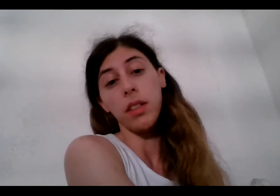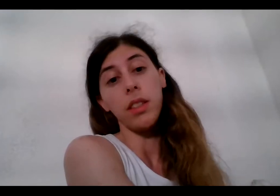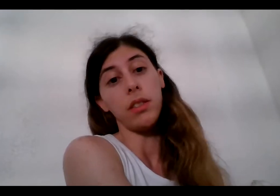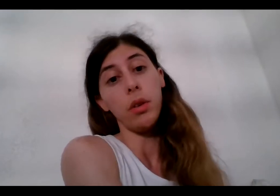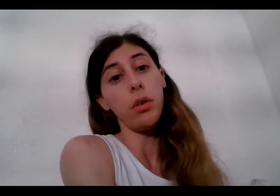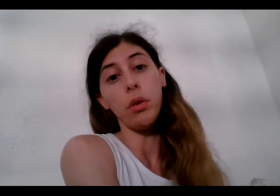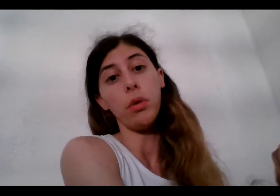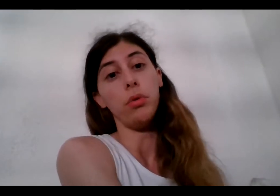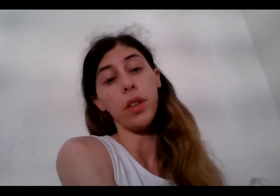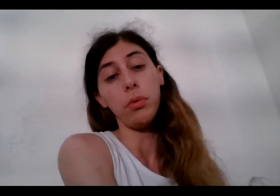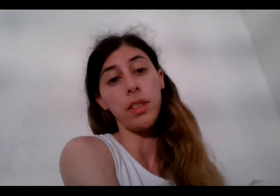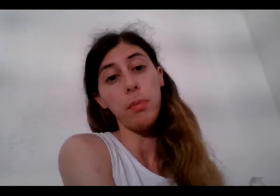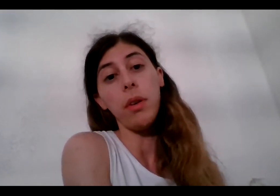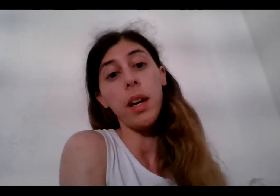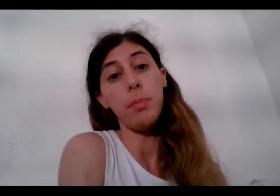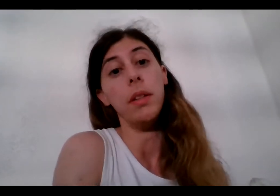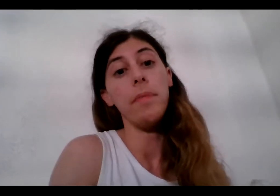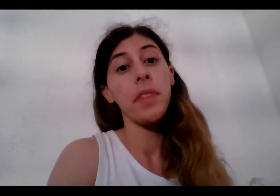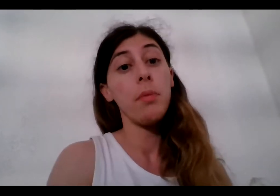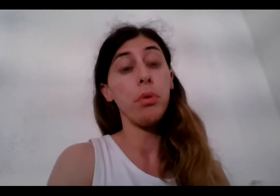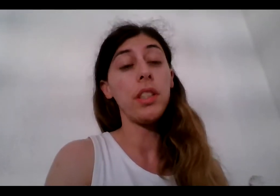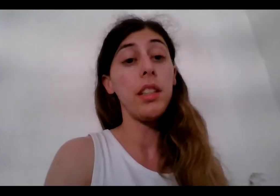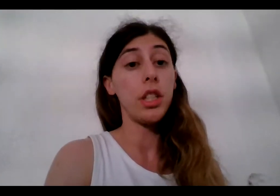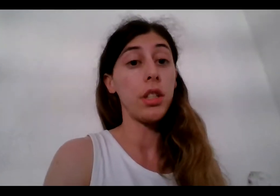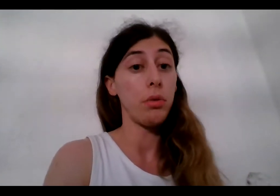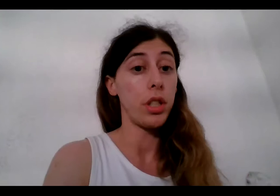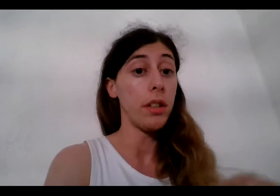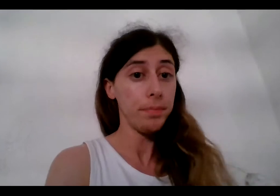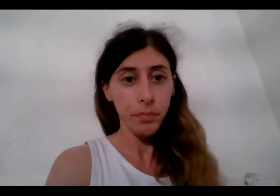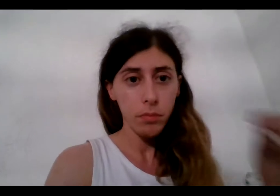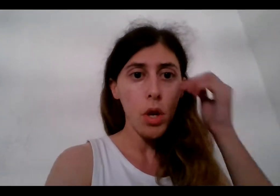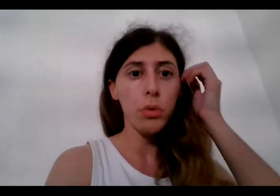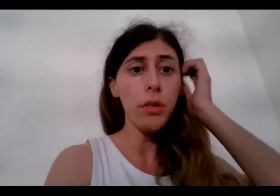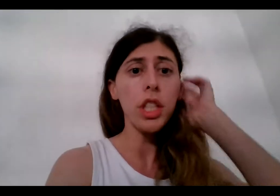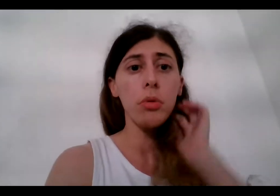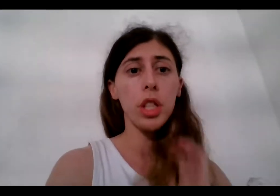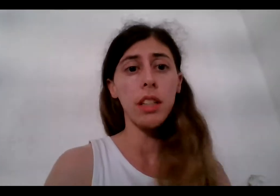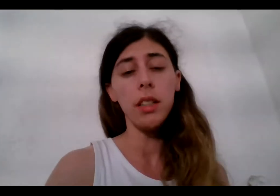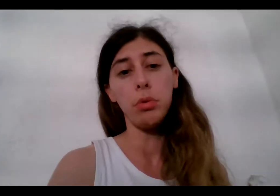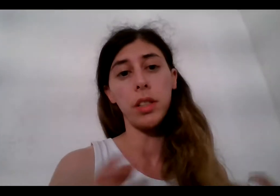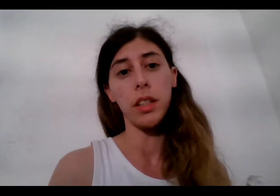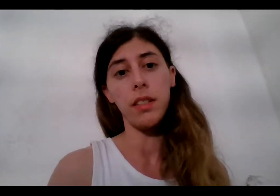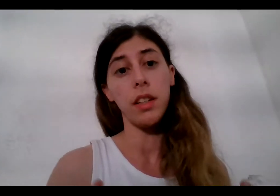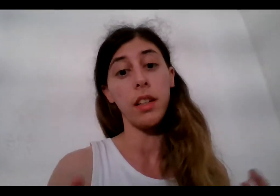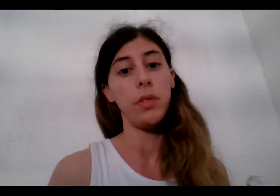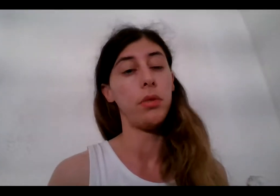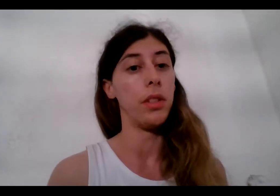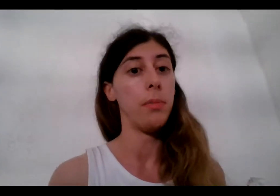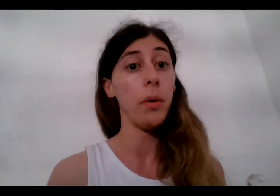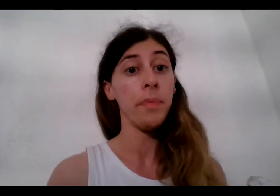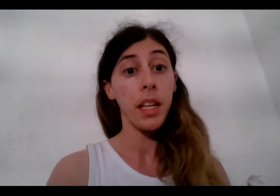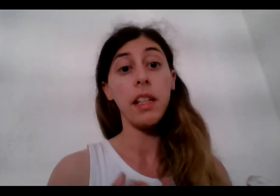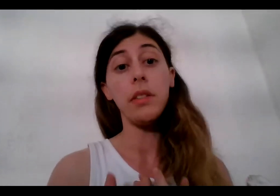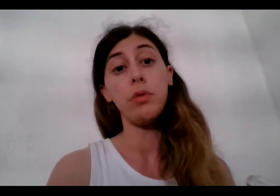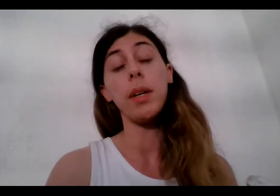du médecin traitant de façon simple et rapide. Pour ce qui est des chirurgiens, on a une chirurgienne qui nous soutient quasi